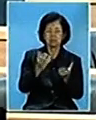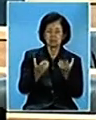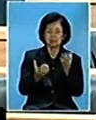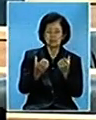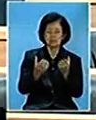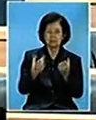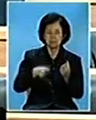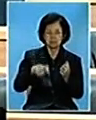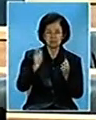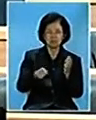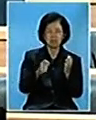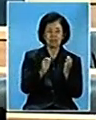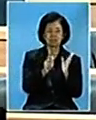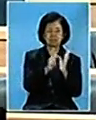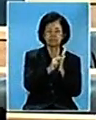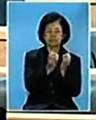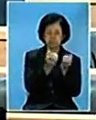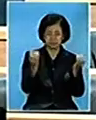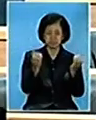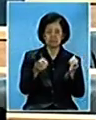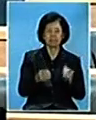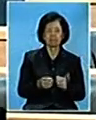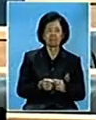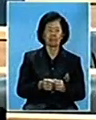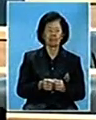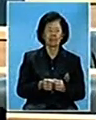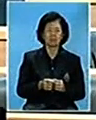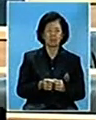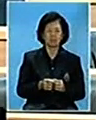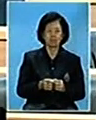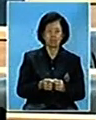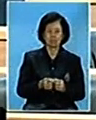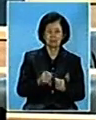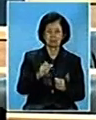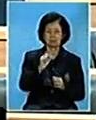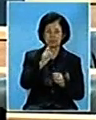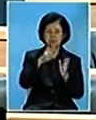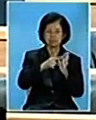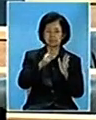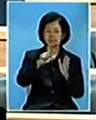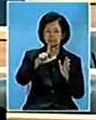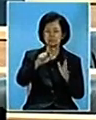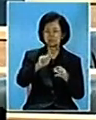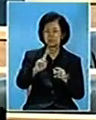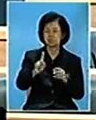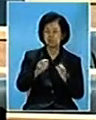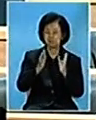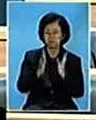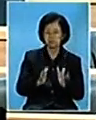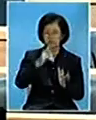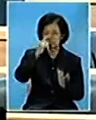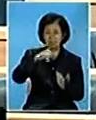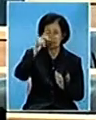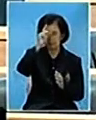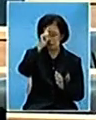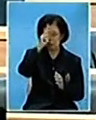ารพพอพูดคำว่าศาลนี่สะดุ้งแล้วอย่างที่ผมบอกไม่ว่าจะเป็นศาลสถิตยุติธรรมศาลรัฐธรรมนูญศาลเพียงต